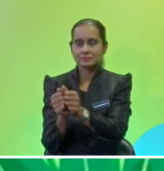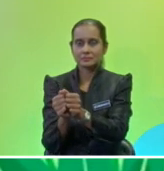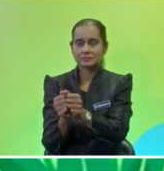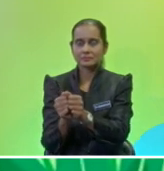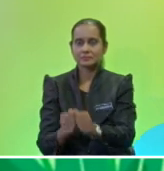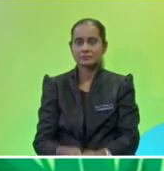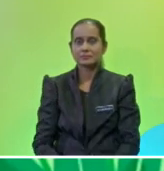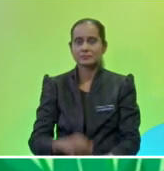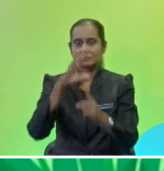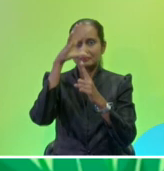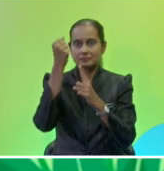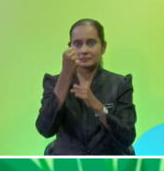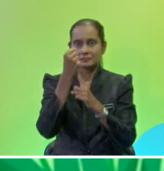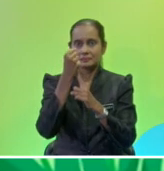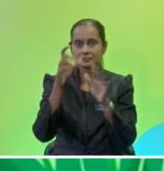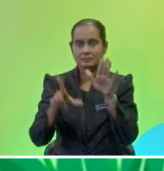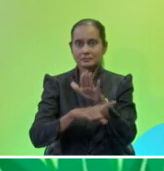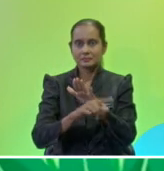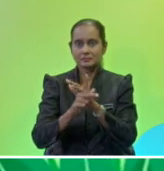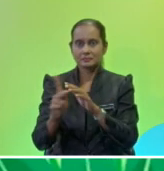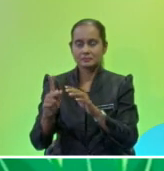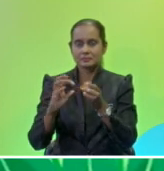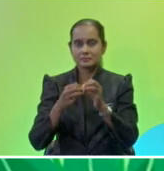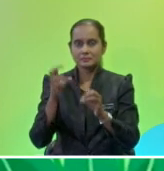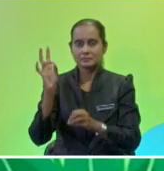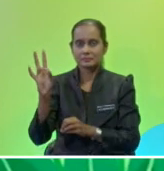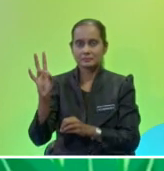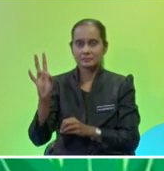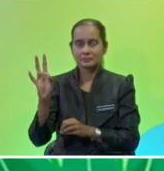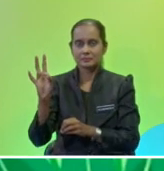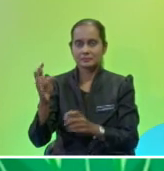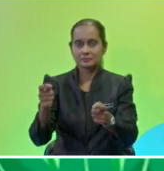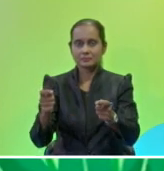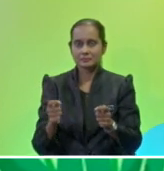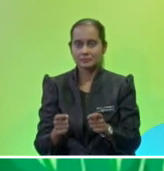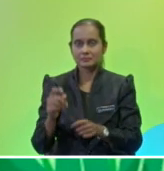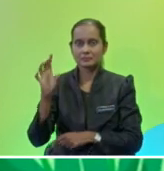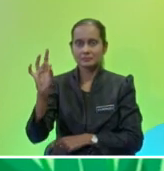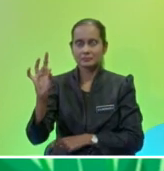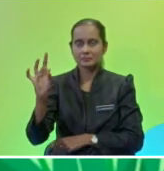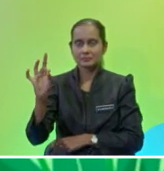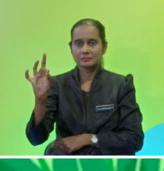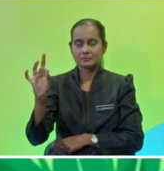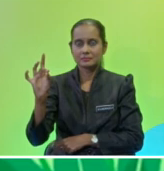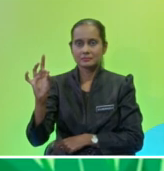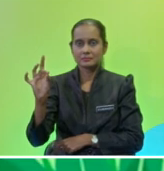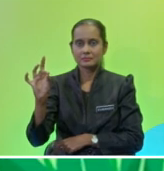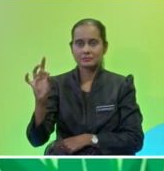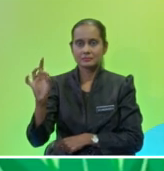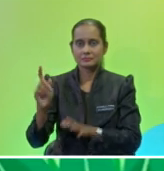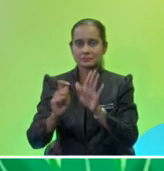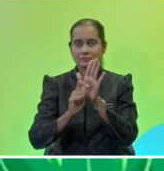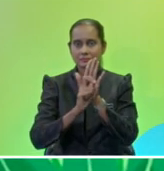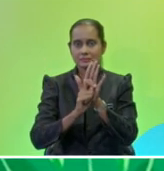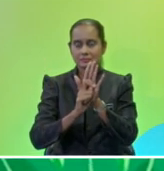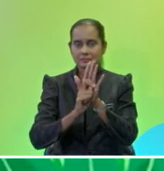saya bacakan tadi melibatkan nomor 7 kemudian terima lagi 8 dan kita tambahkan simbol tambah sebab